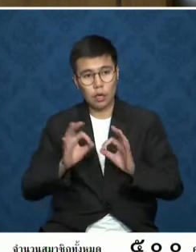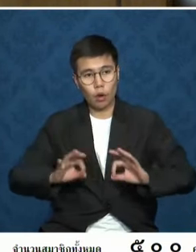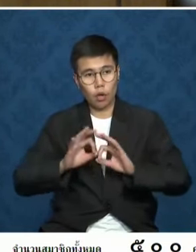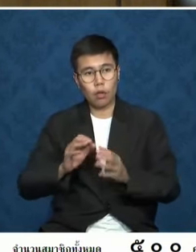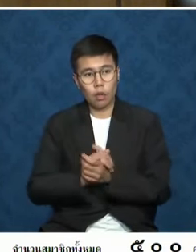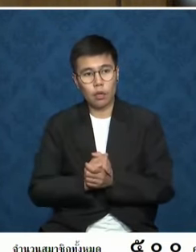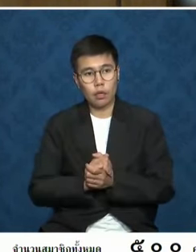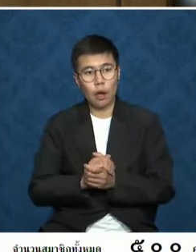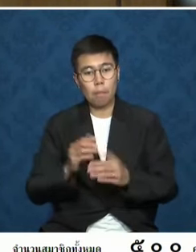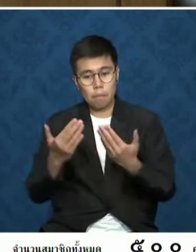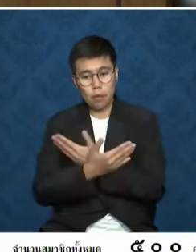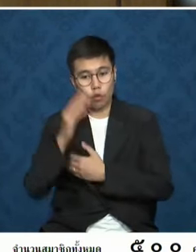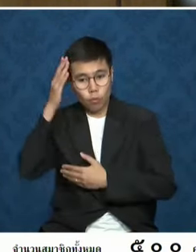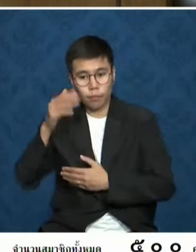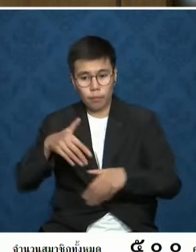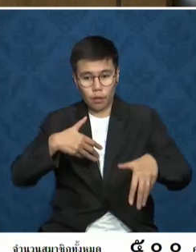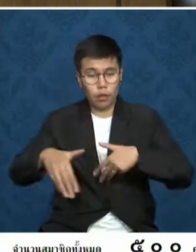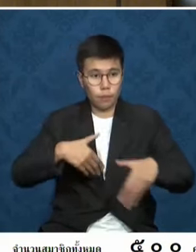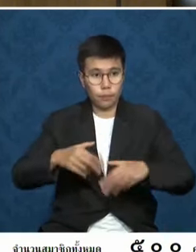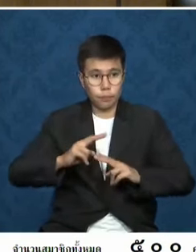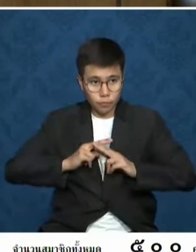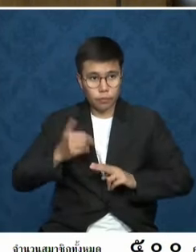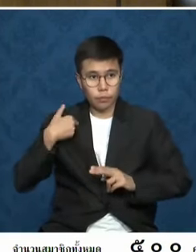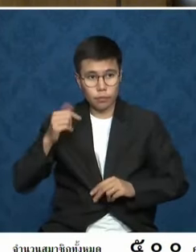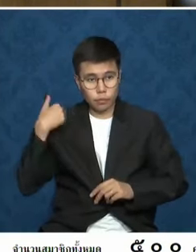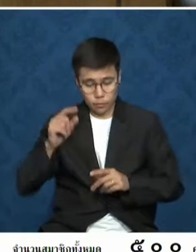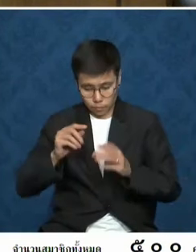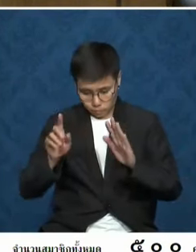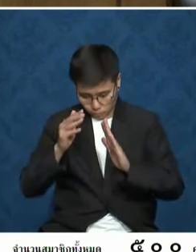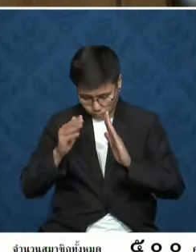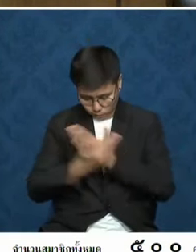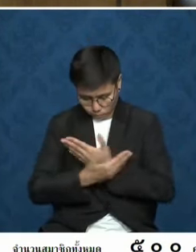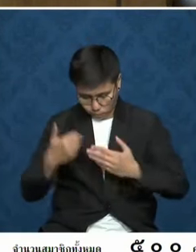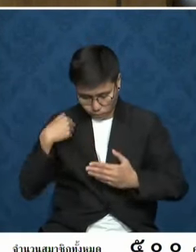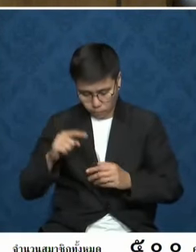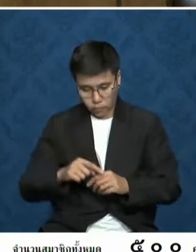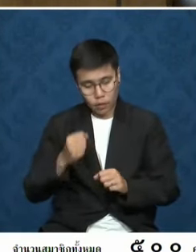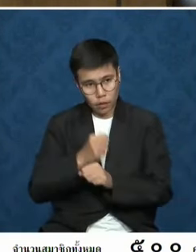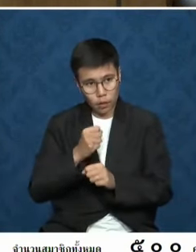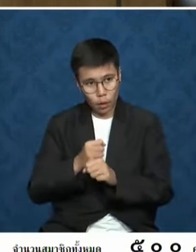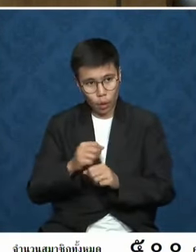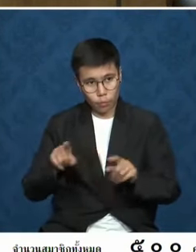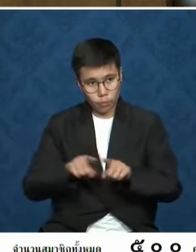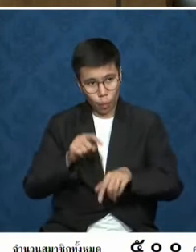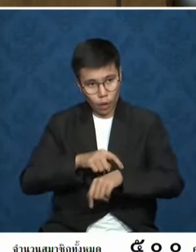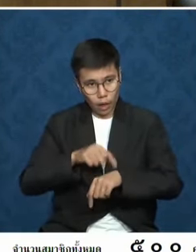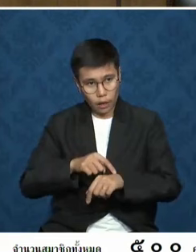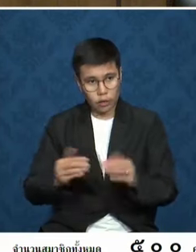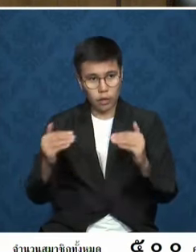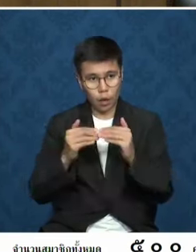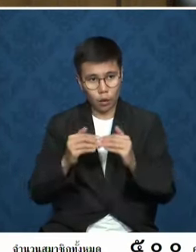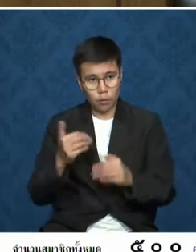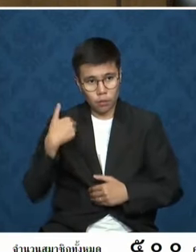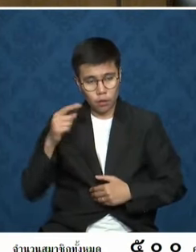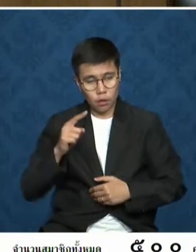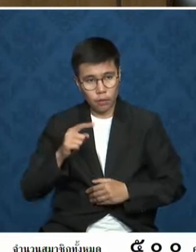แลงจะทำให้ประชาชนเองได้มีการเปลยนแปงเทคโโกี้อย่ทันท่วงที่ผมเรีธรฐานครับเมอ